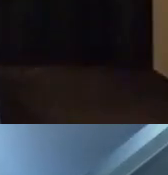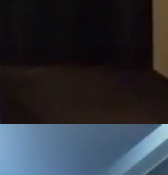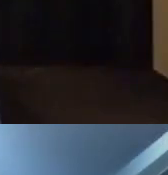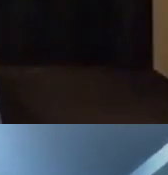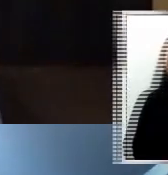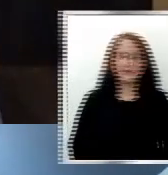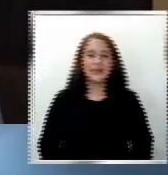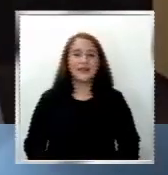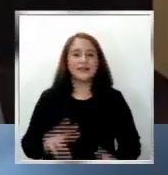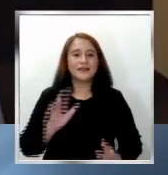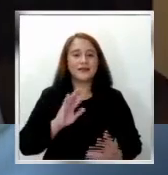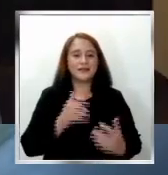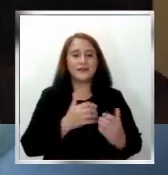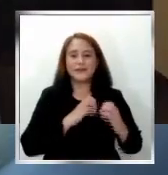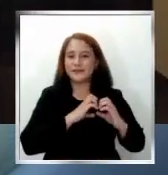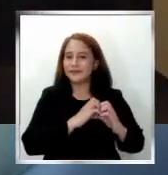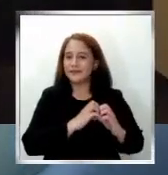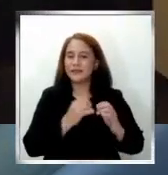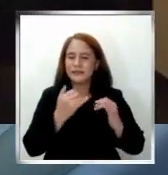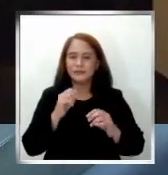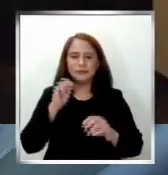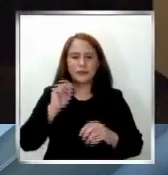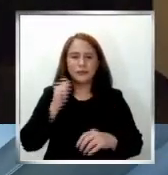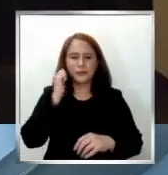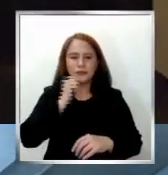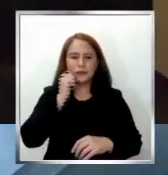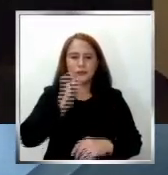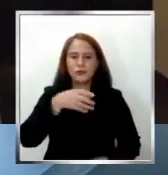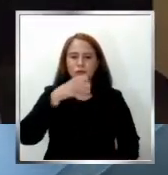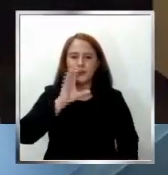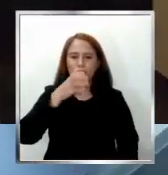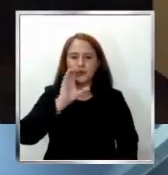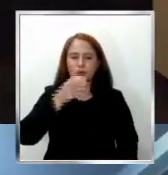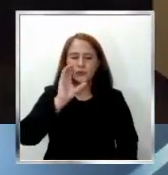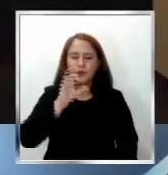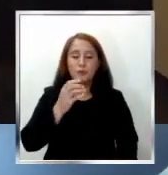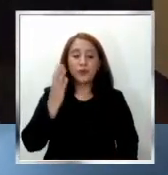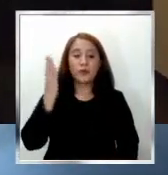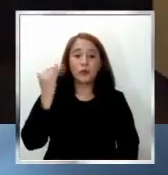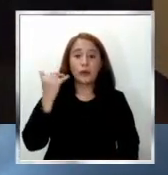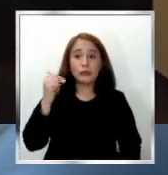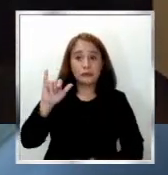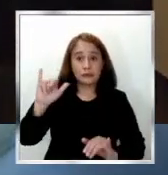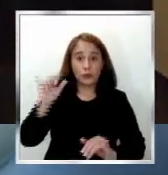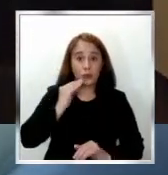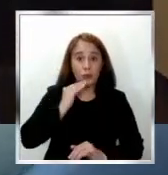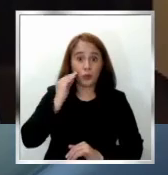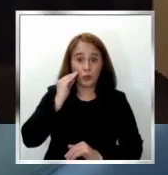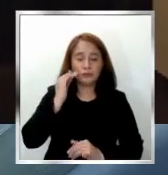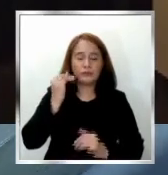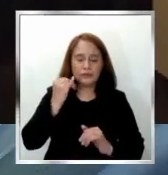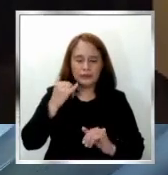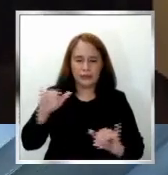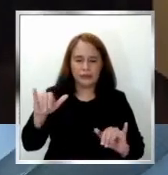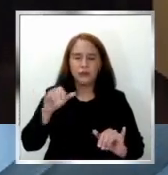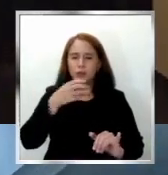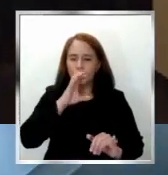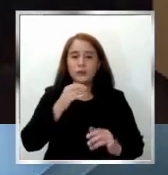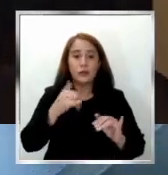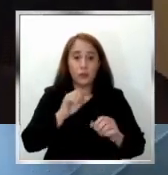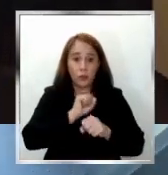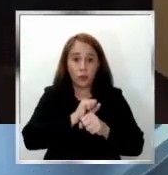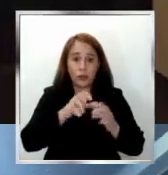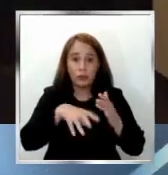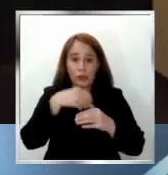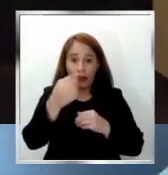kapuso, dalasan pa po natin yung pag-inom ng tubig ha. Kahit ikaw ay nasa bahay o stay at home o nagtatrabaho ka sa labas ng